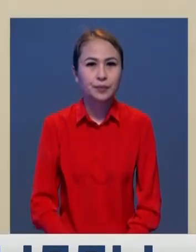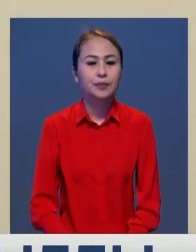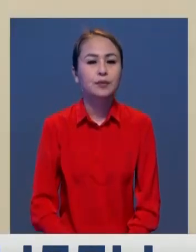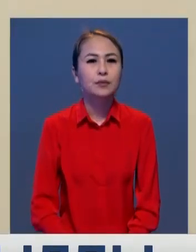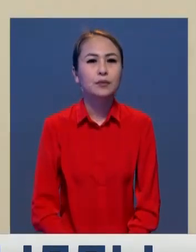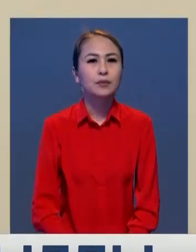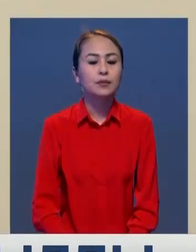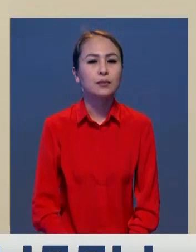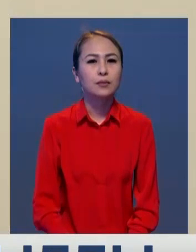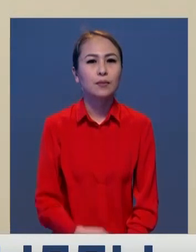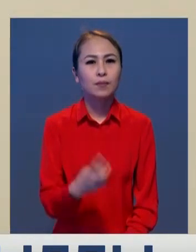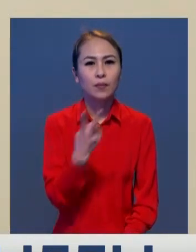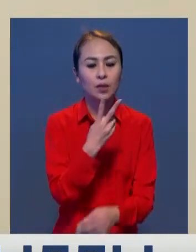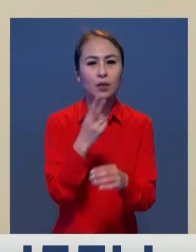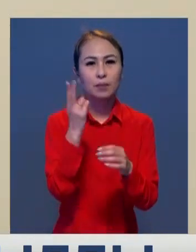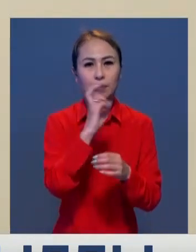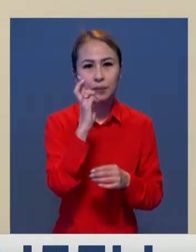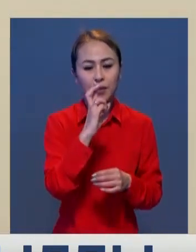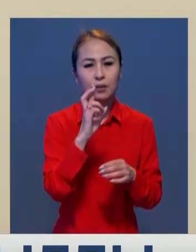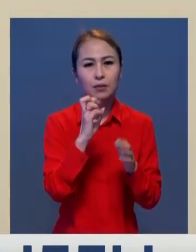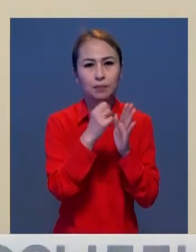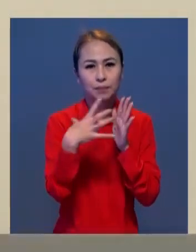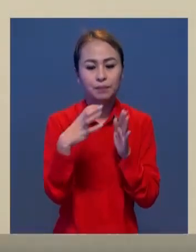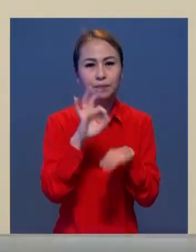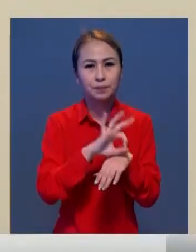ғой. Екінші бұл қатерлісігі.